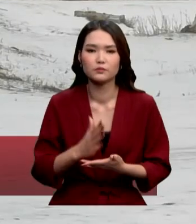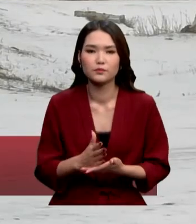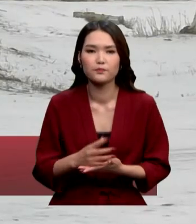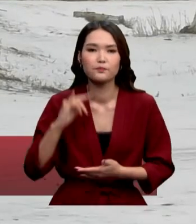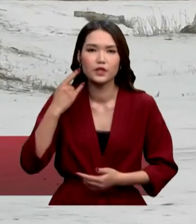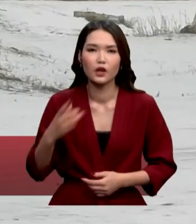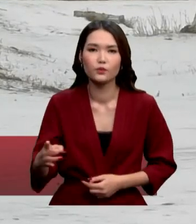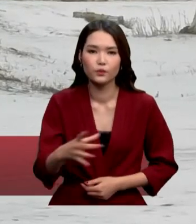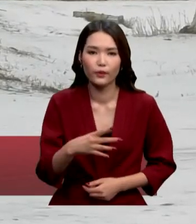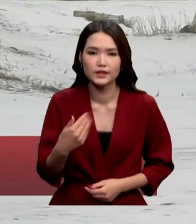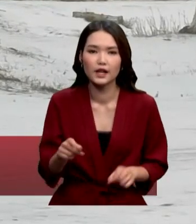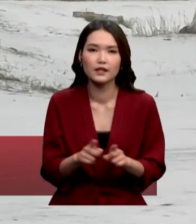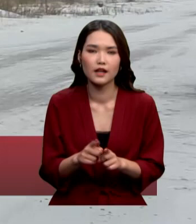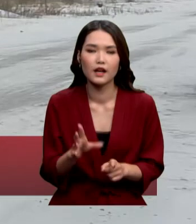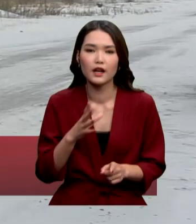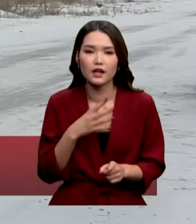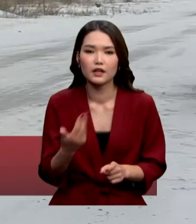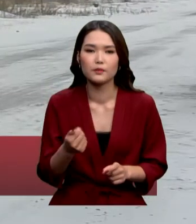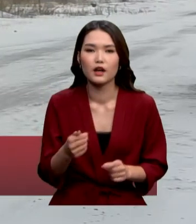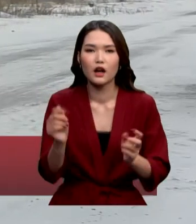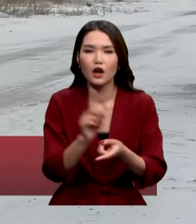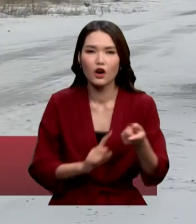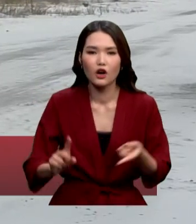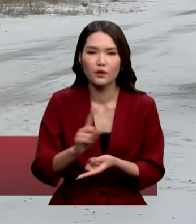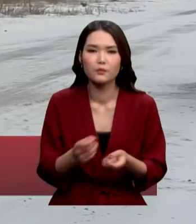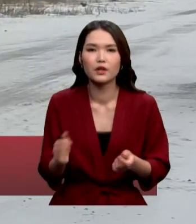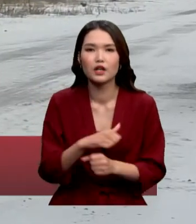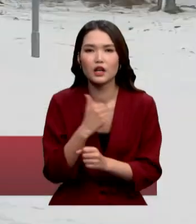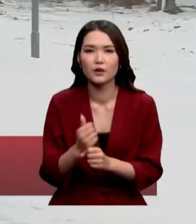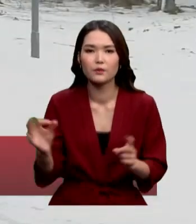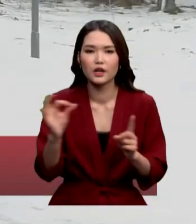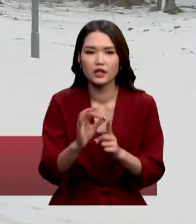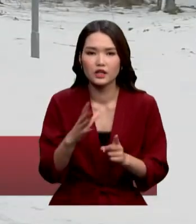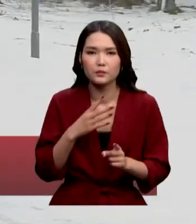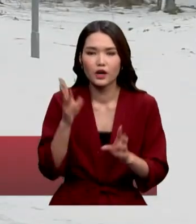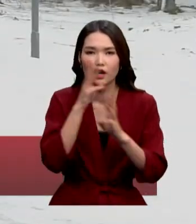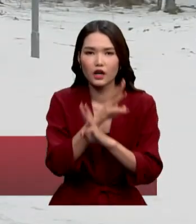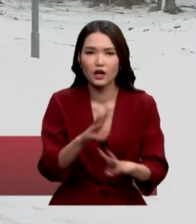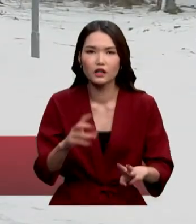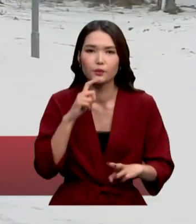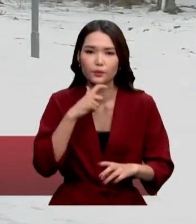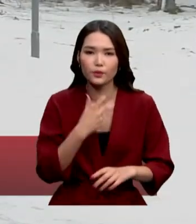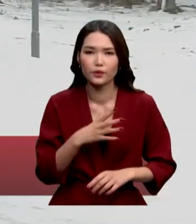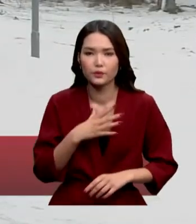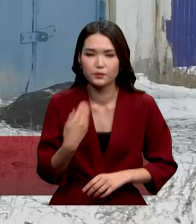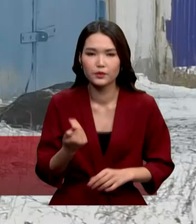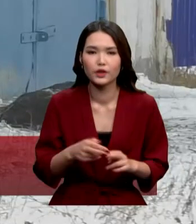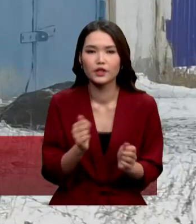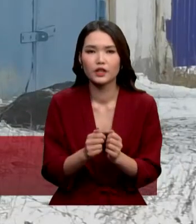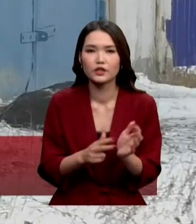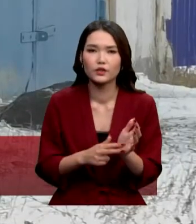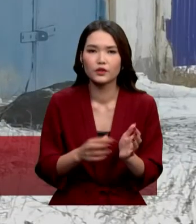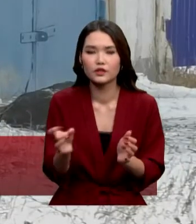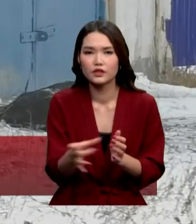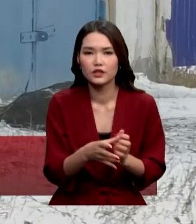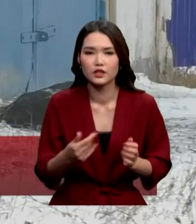Павлодарской области в 2 этапа была проведена оптимизация. Главной целью стала экономия бюджетных средств. В результате более 80